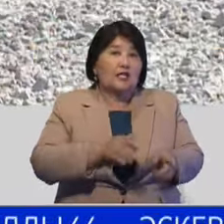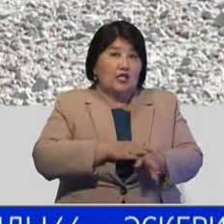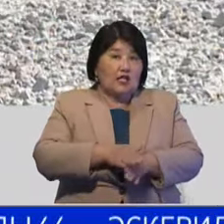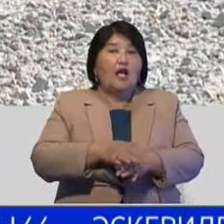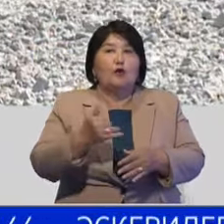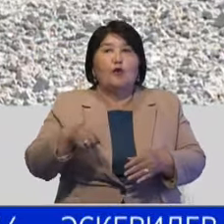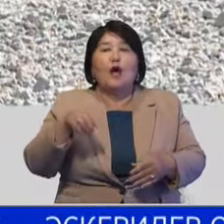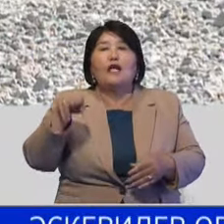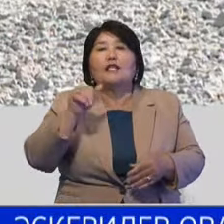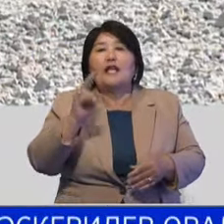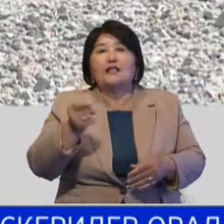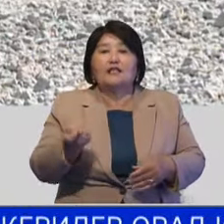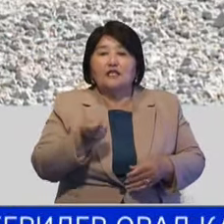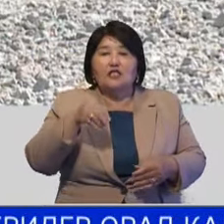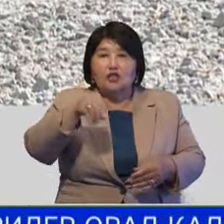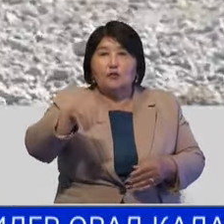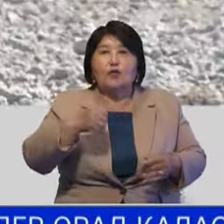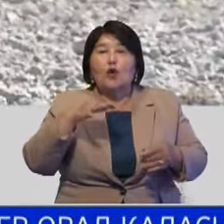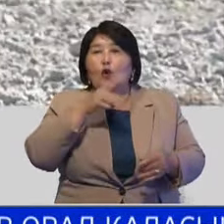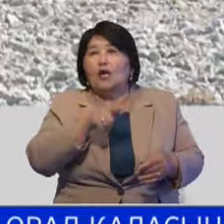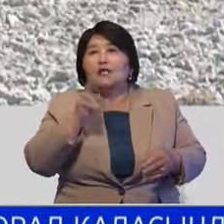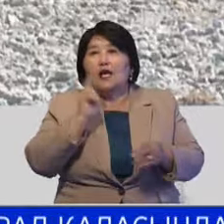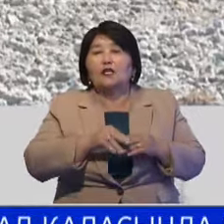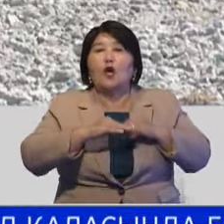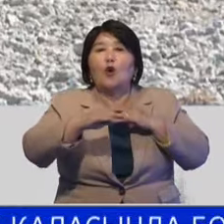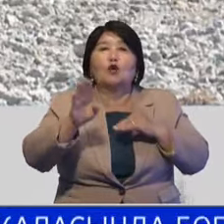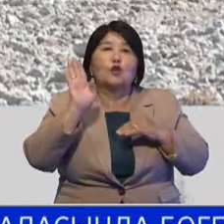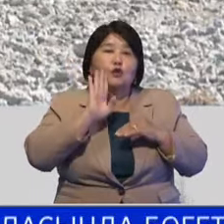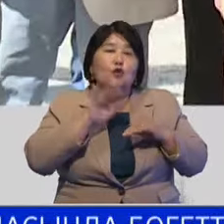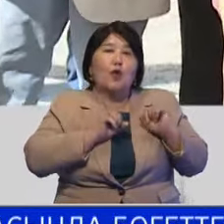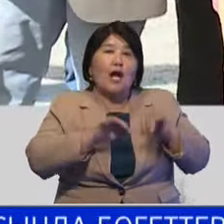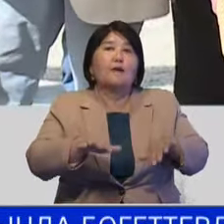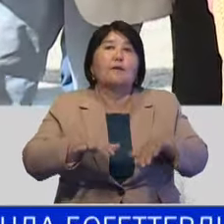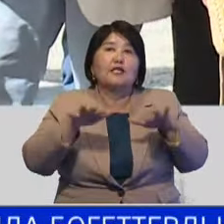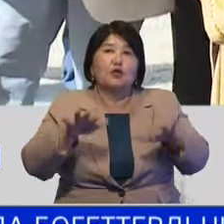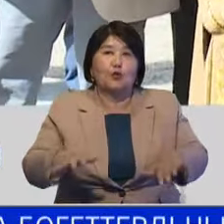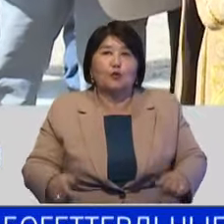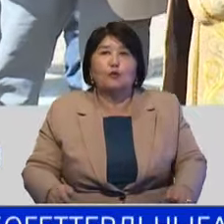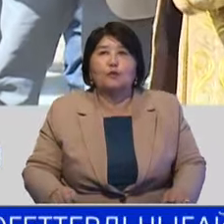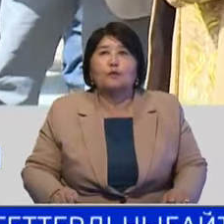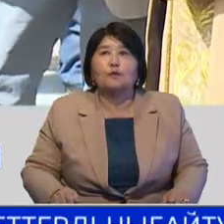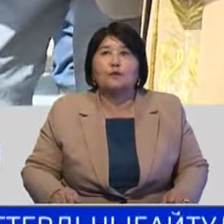міндет дән себу жұмыстарын уақытылы аяқтап, алқапты суға бастыру.